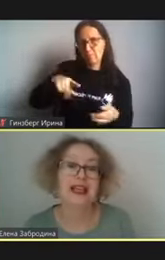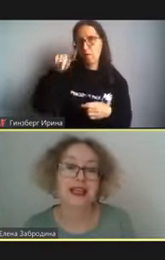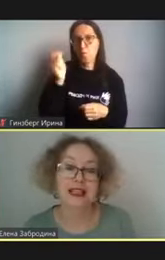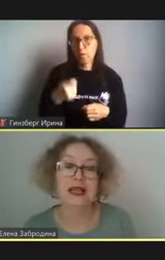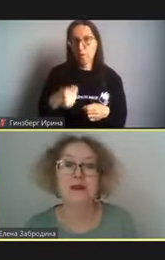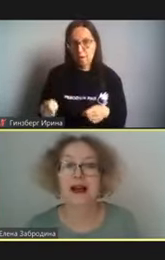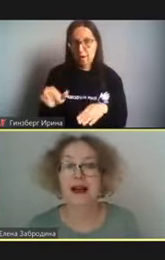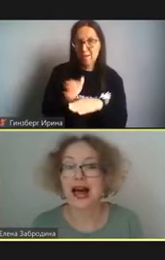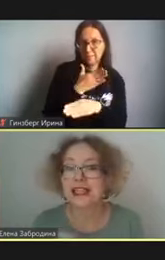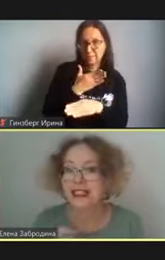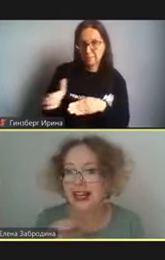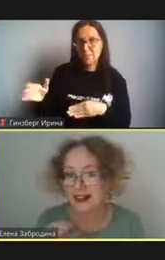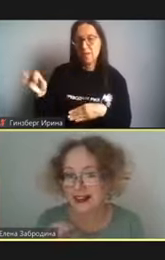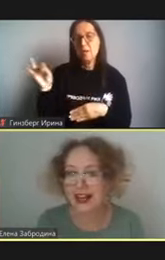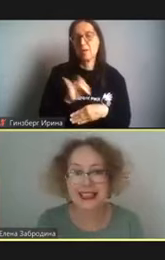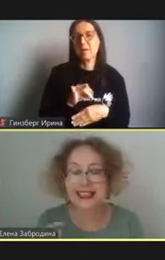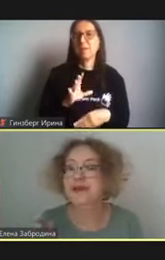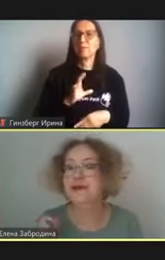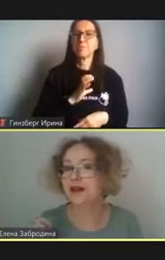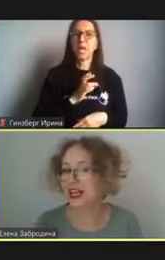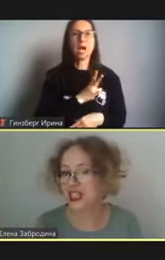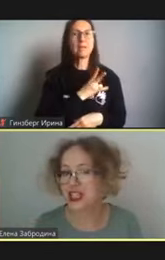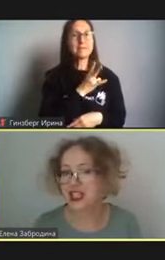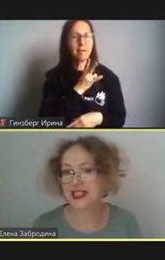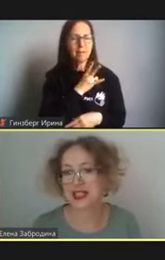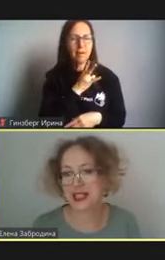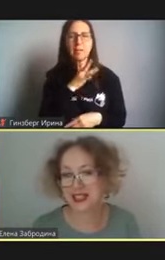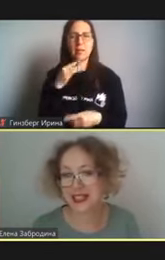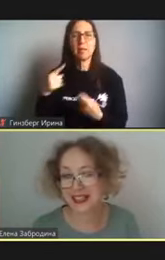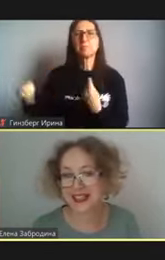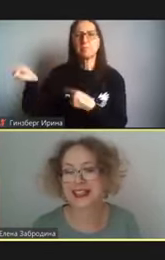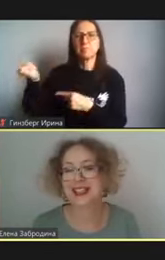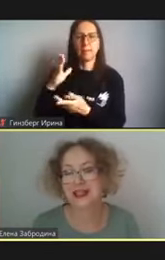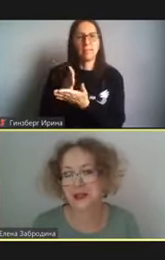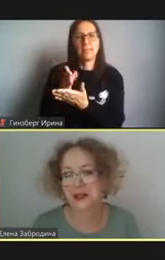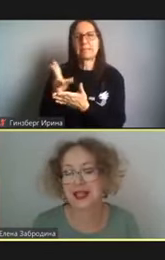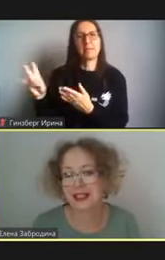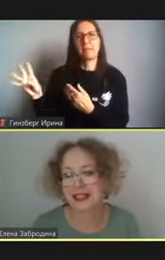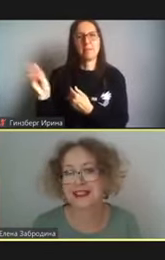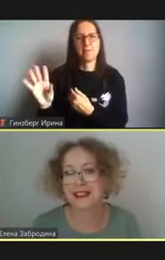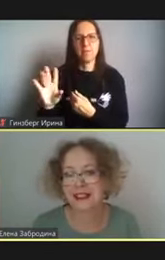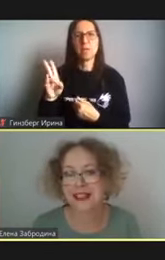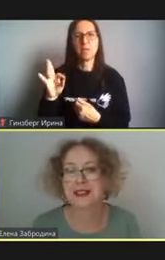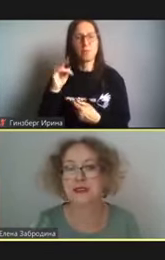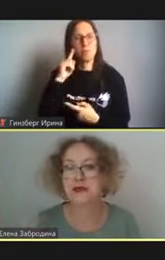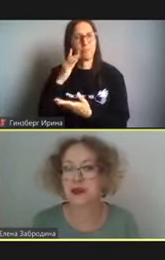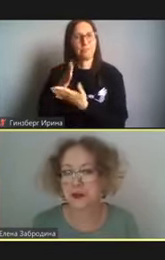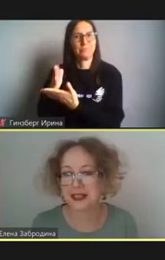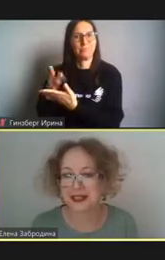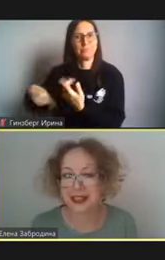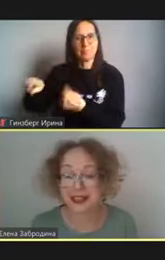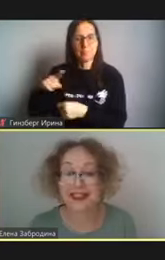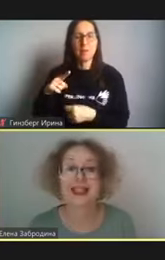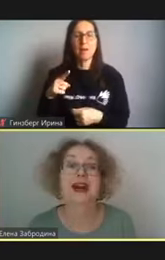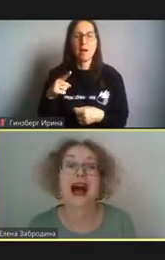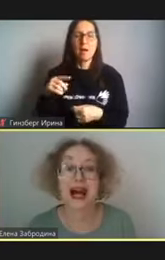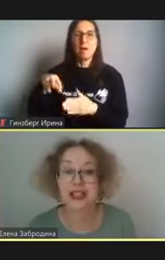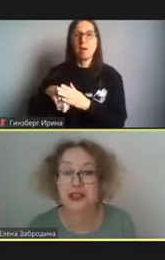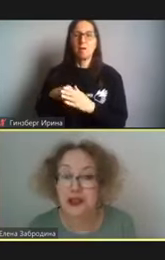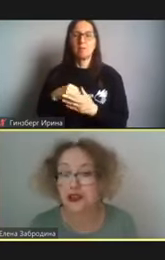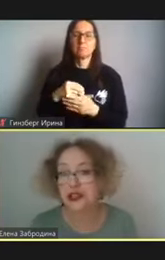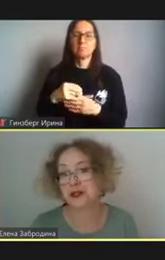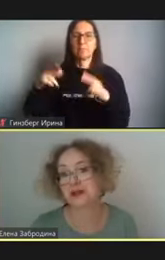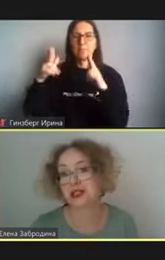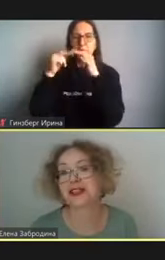менее и аристократы, немногочисленные аристократы, которые в Голландии есть, двор принца Оранского,